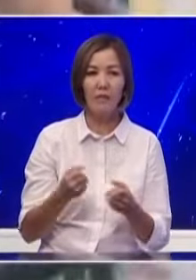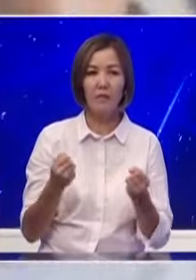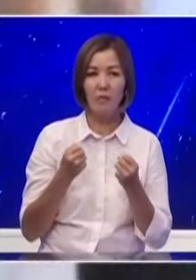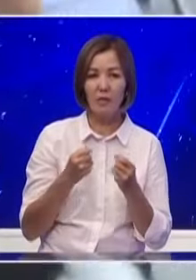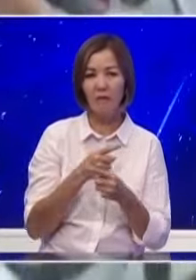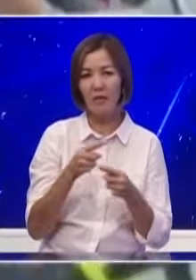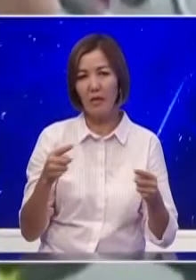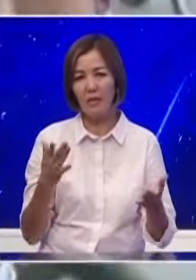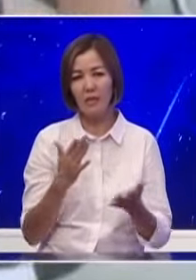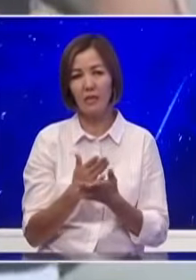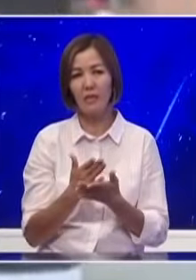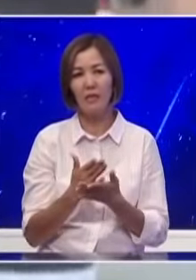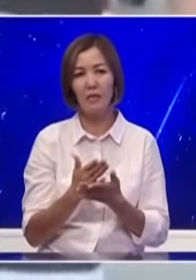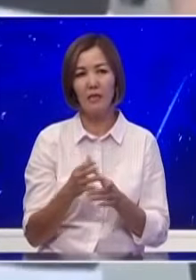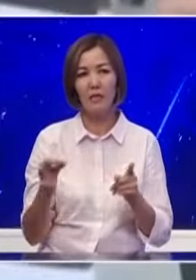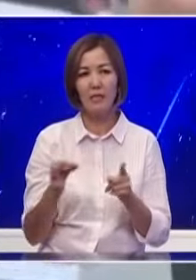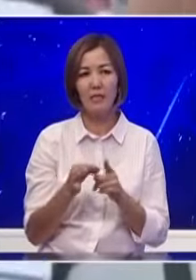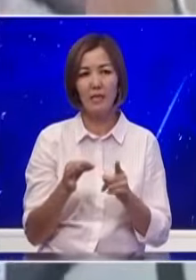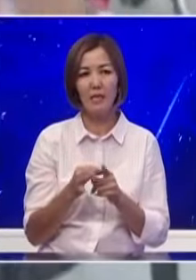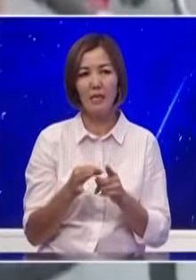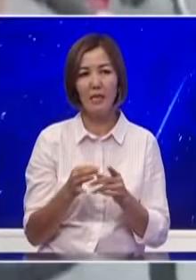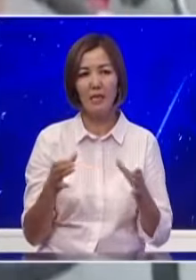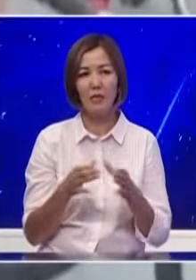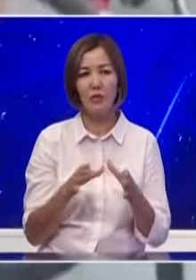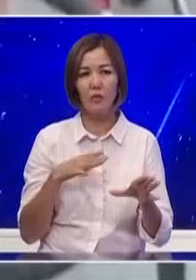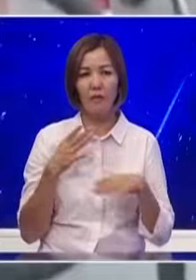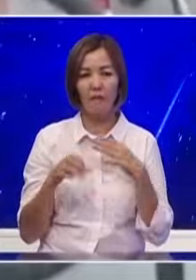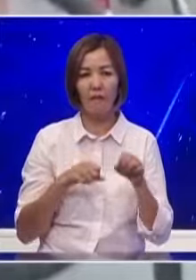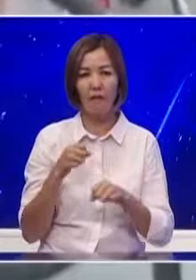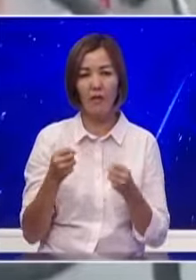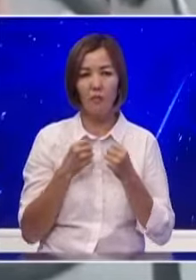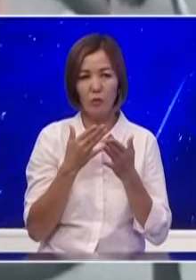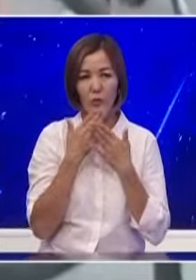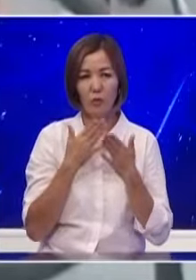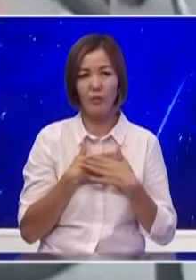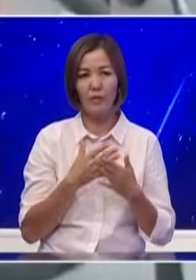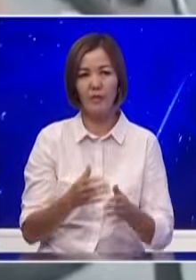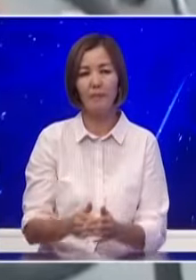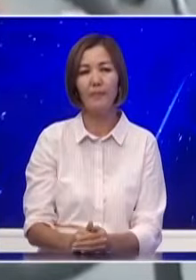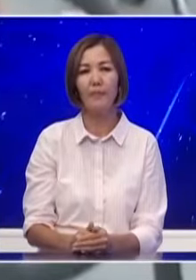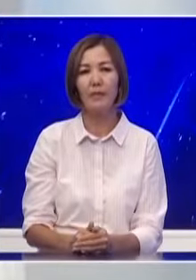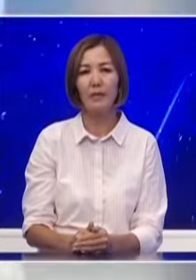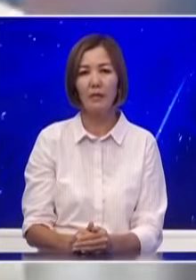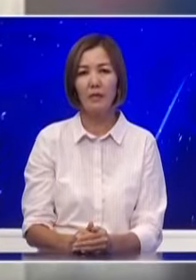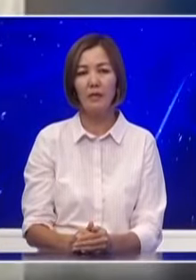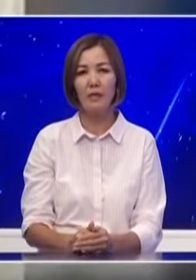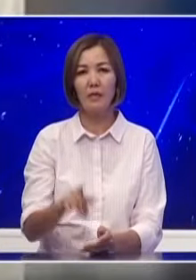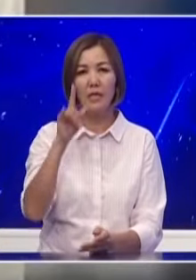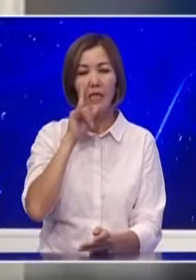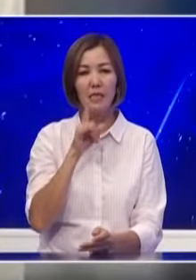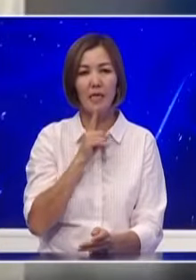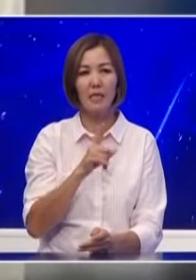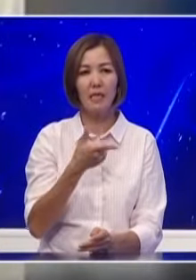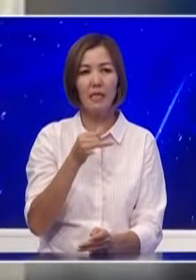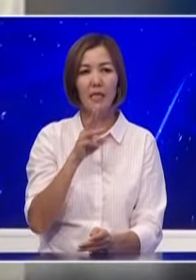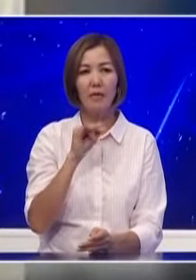Поэтому та категория людей, которые занимаются велоспортом, как любители, их становится все больше. Казахстанский гимнаст